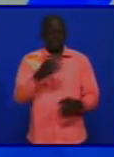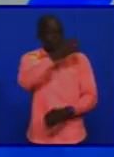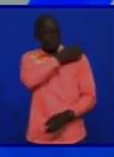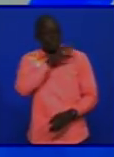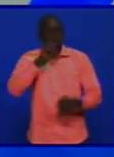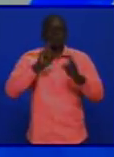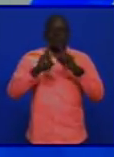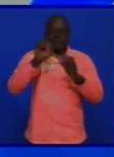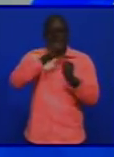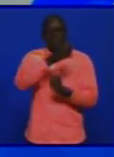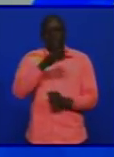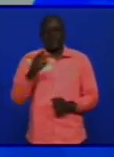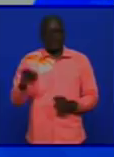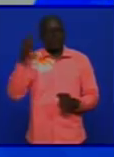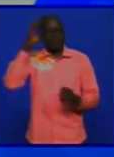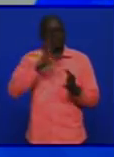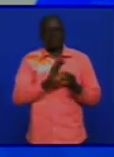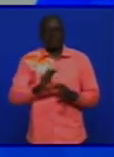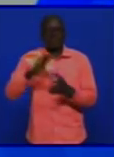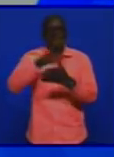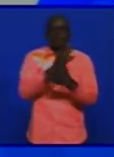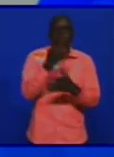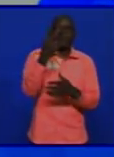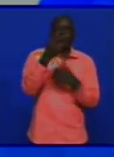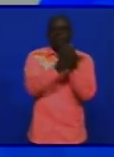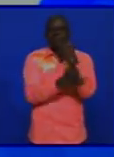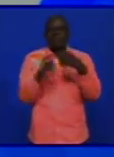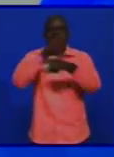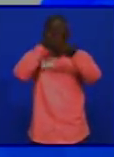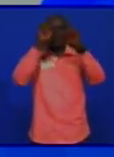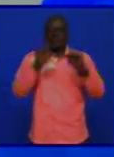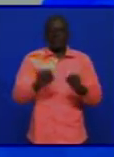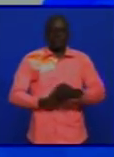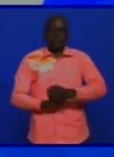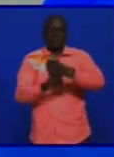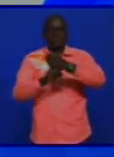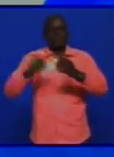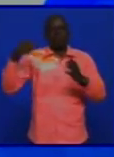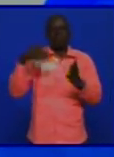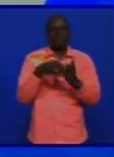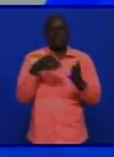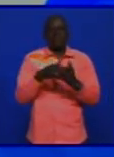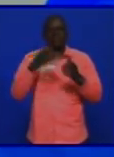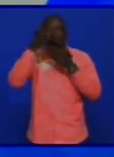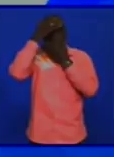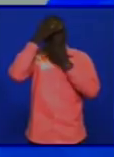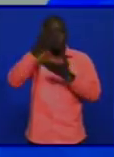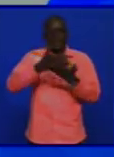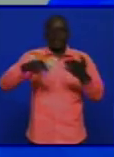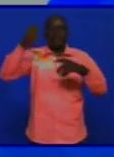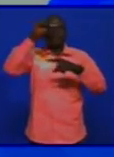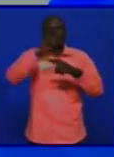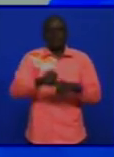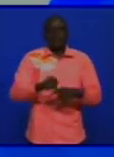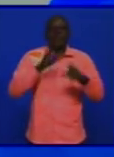La coopération bilatérale entre les deux pays, la question sécuritaire, notamment la lutte contre le terrorisme, sont quelques sujets abordés par